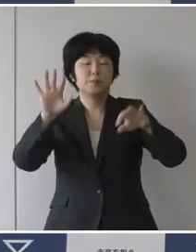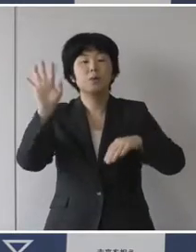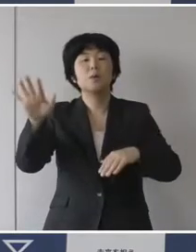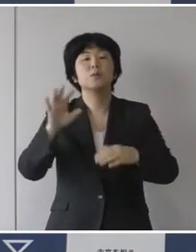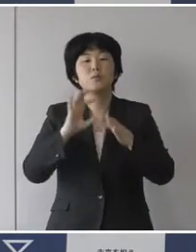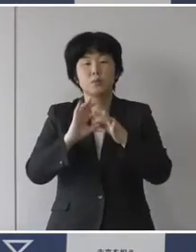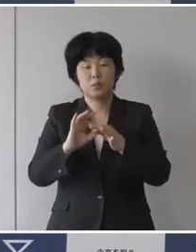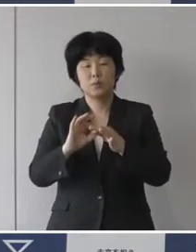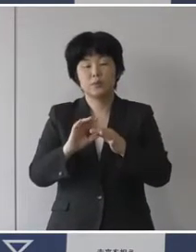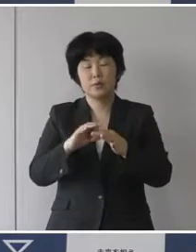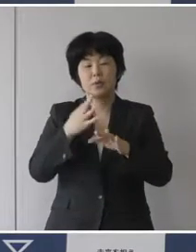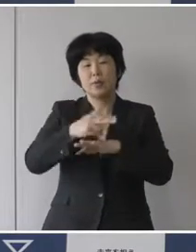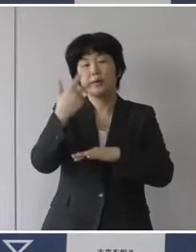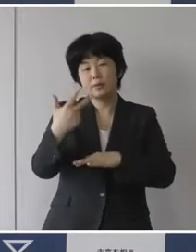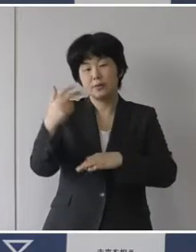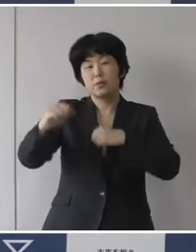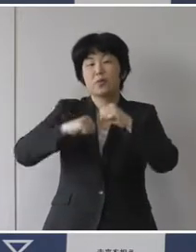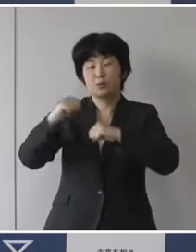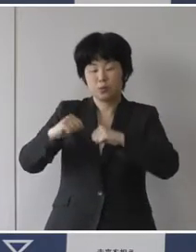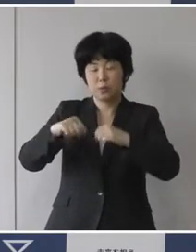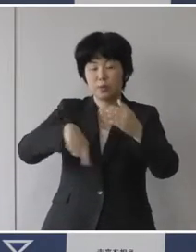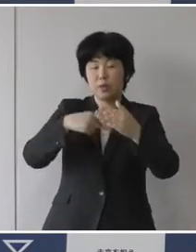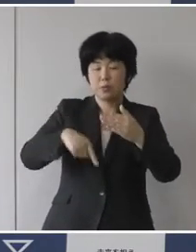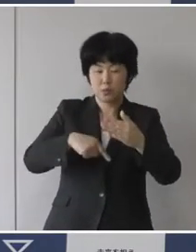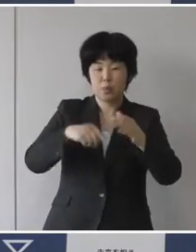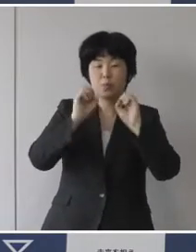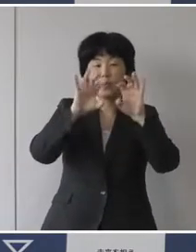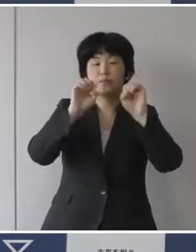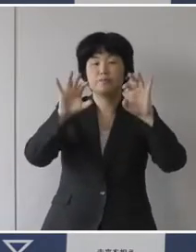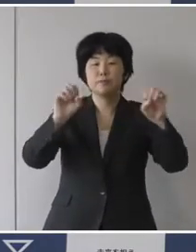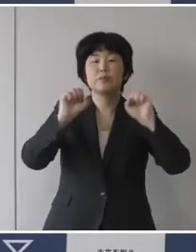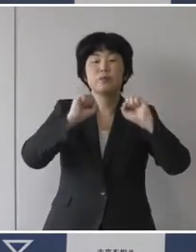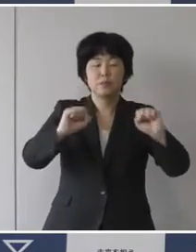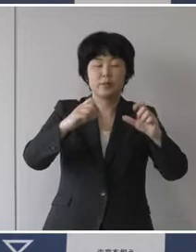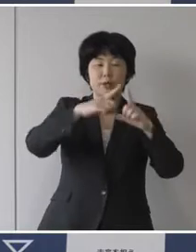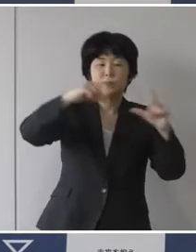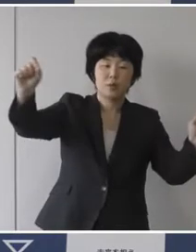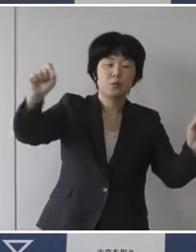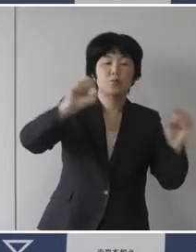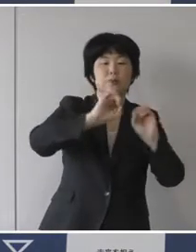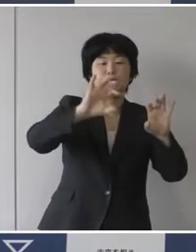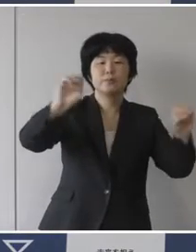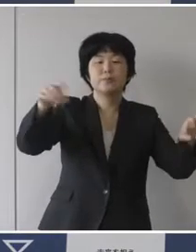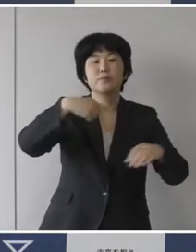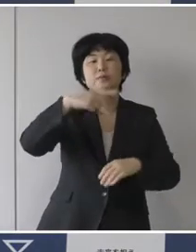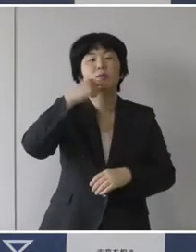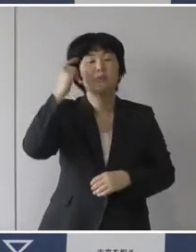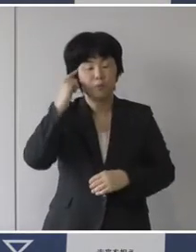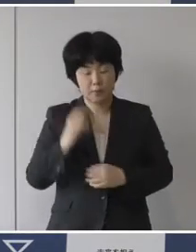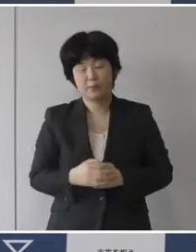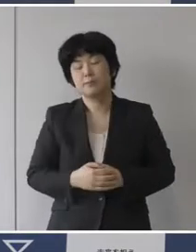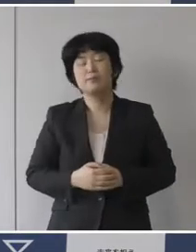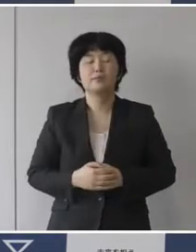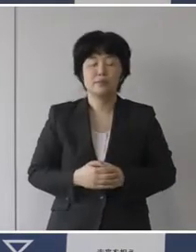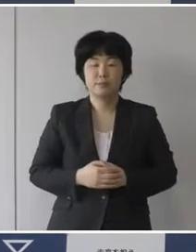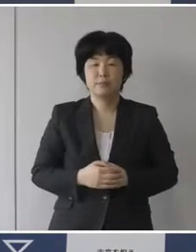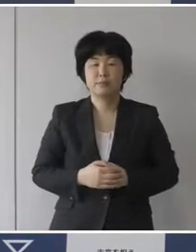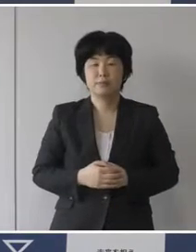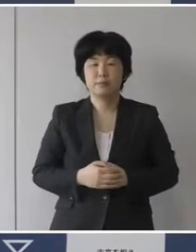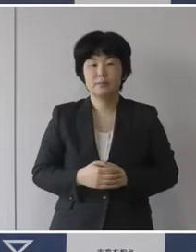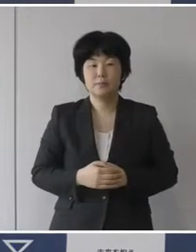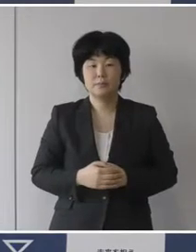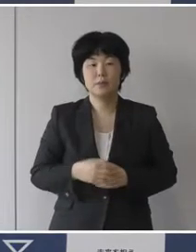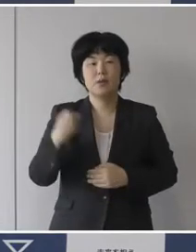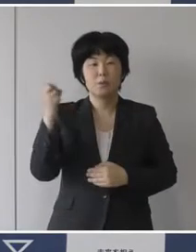効果的な情報発信を全国に行っていくということを予定をしております。まあ、その他吉本興業の本